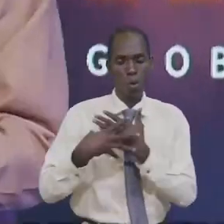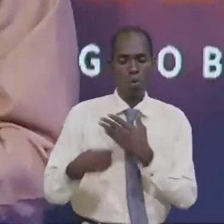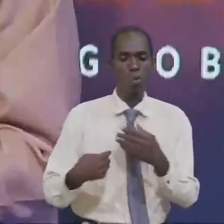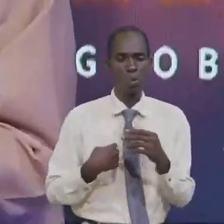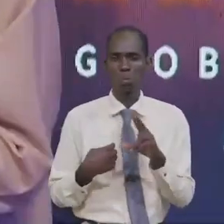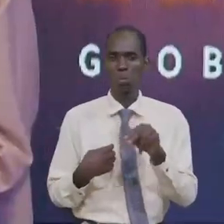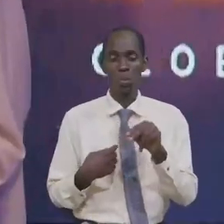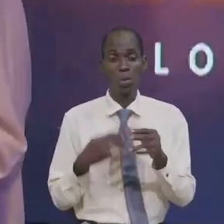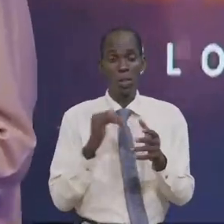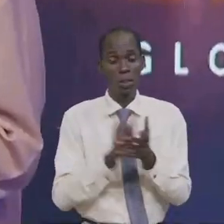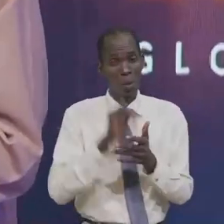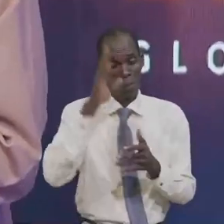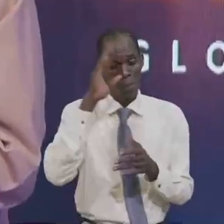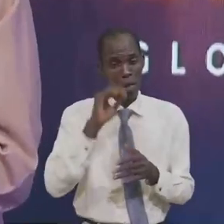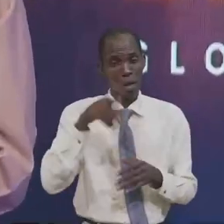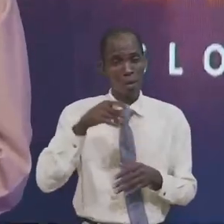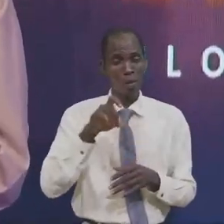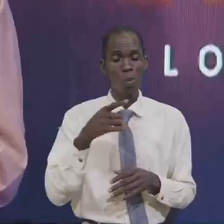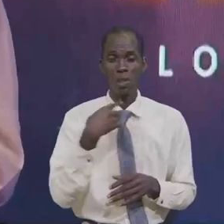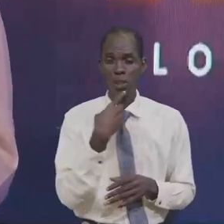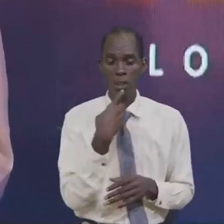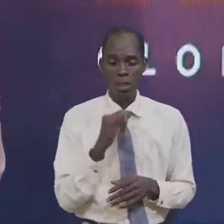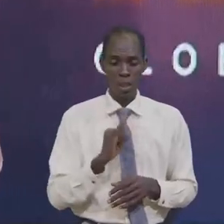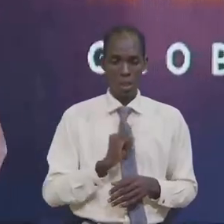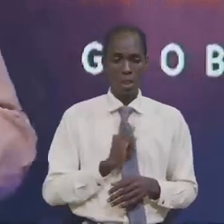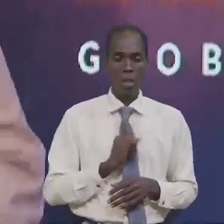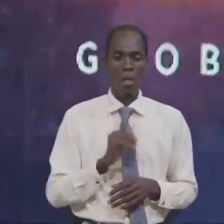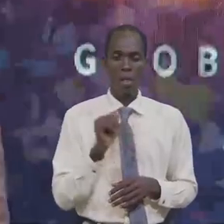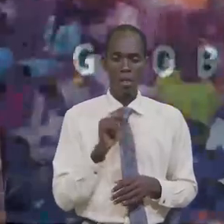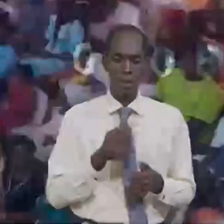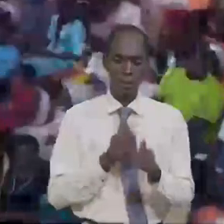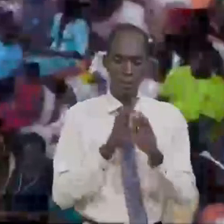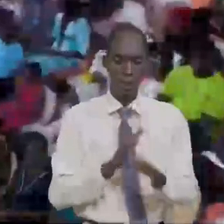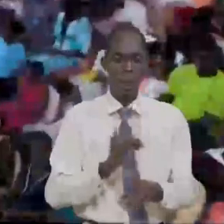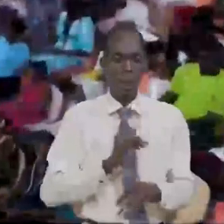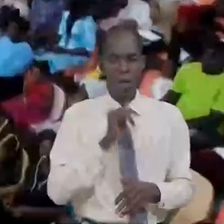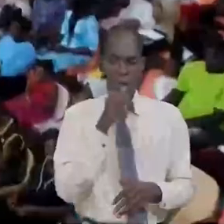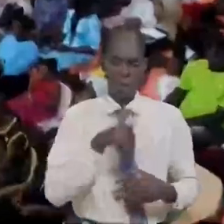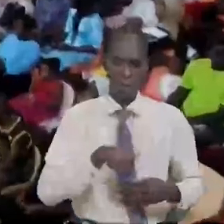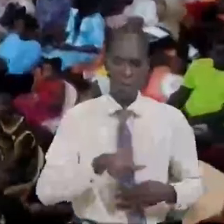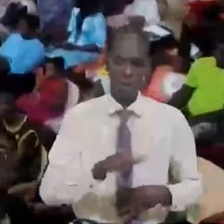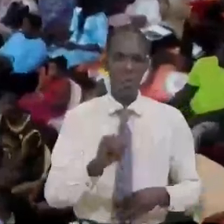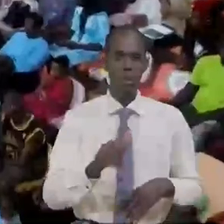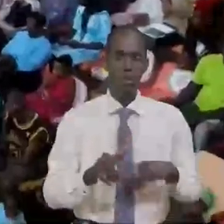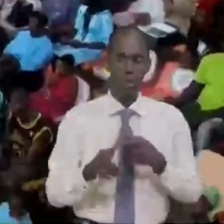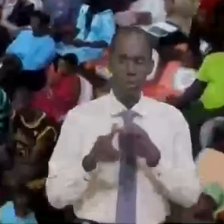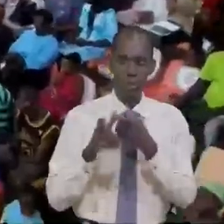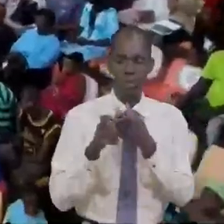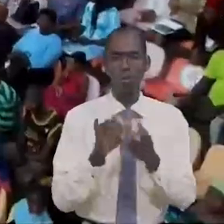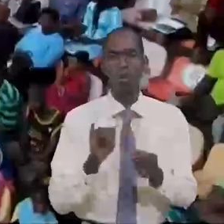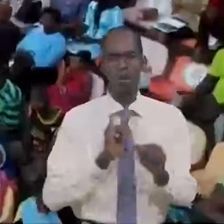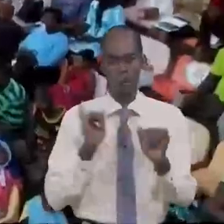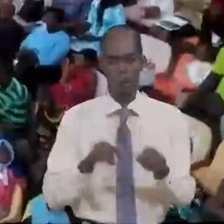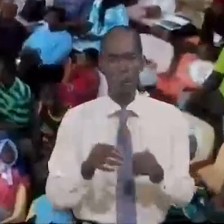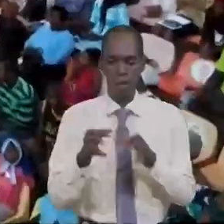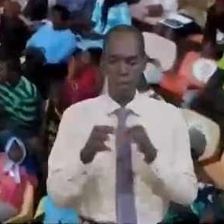moi voilà je cours également et je peux vous dire aussi moi